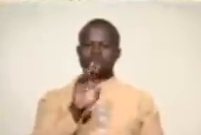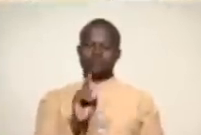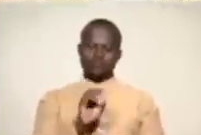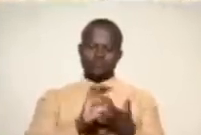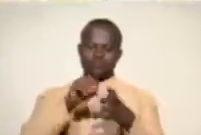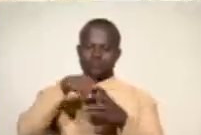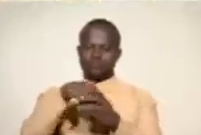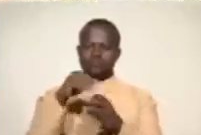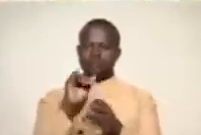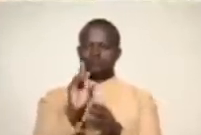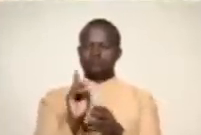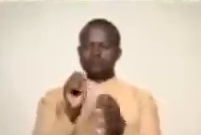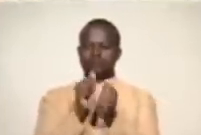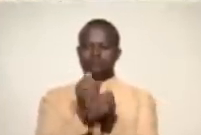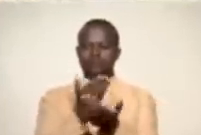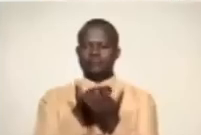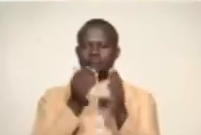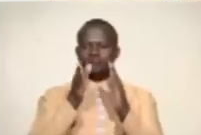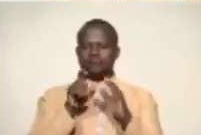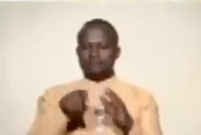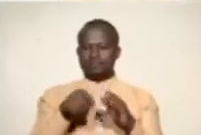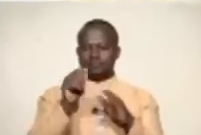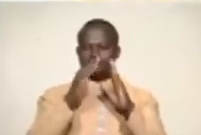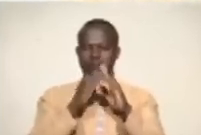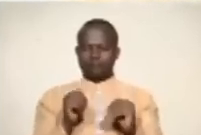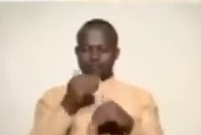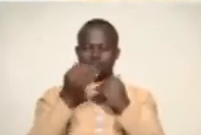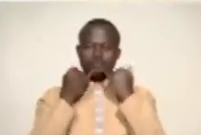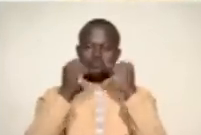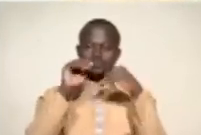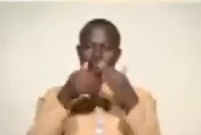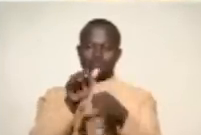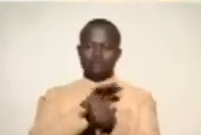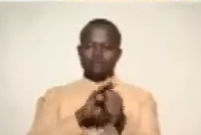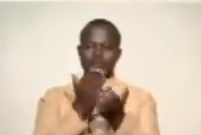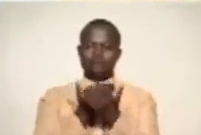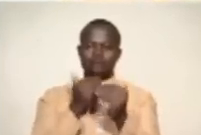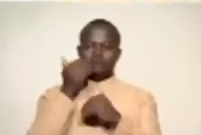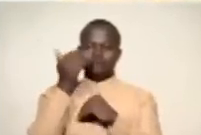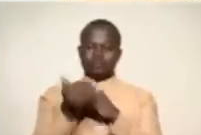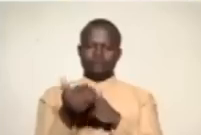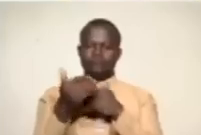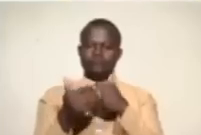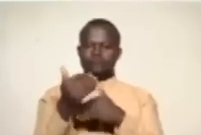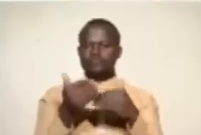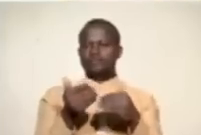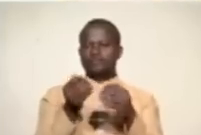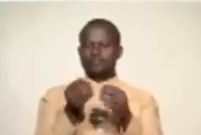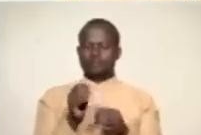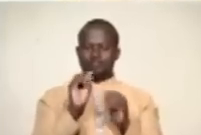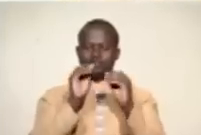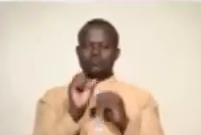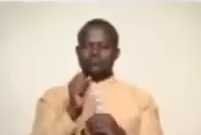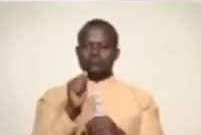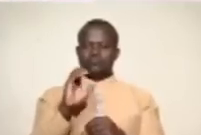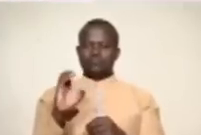yuzamo imyirondoro n'ibisabwa ku muntu ukeneye izi nzu. Nyuma yaje kumenyeshwa ko yujuje ibisabwa ahita yegera ikigo cy'imari umwarimu Sako